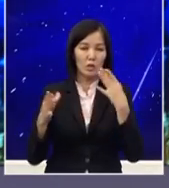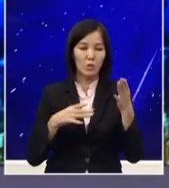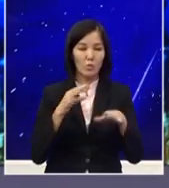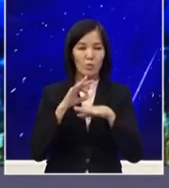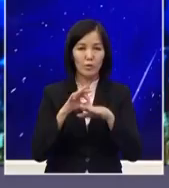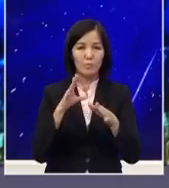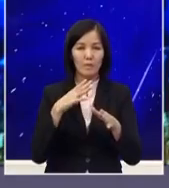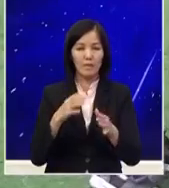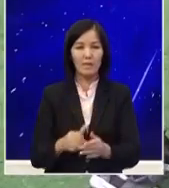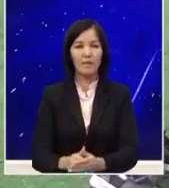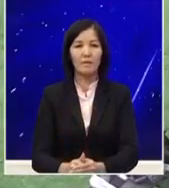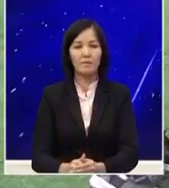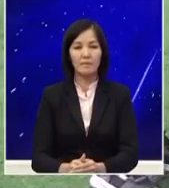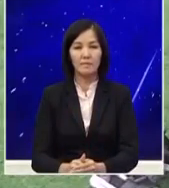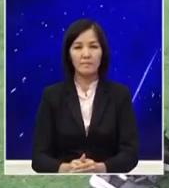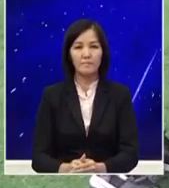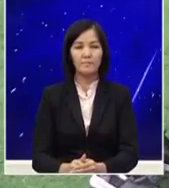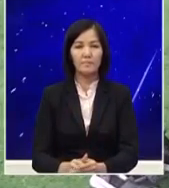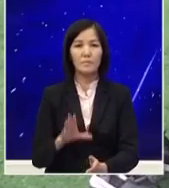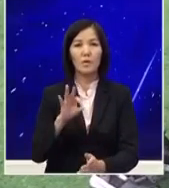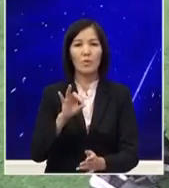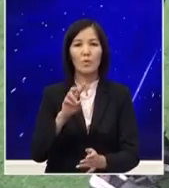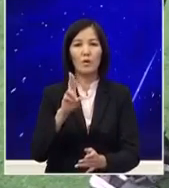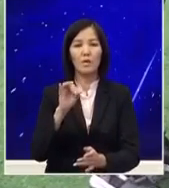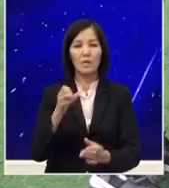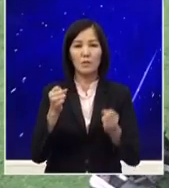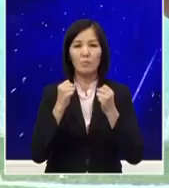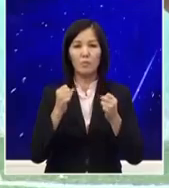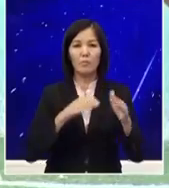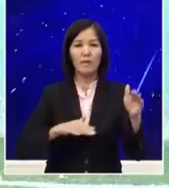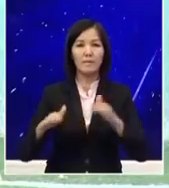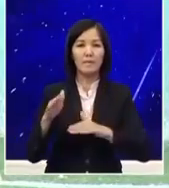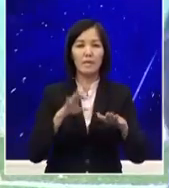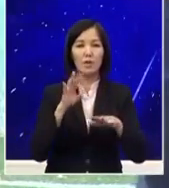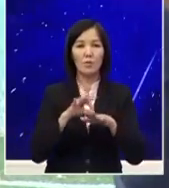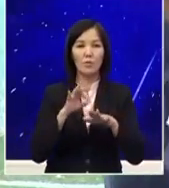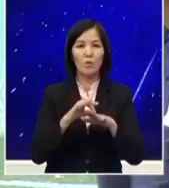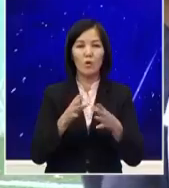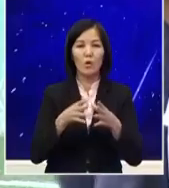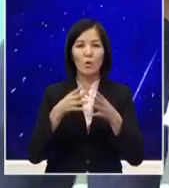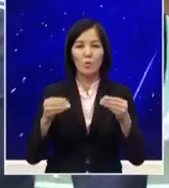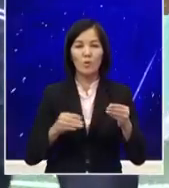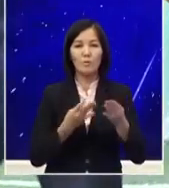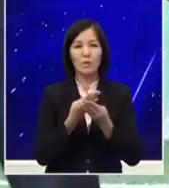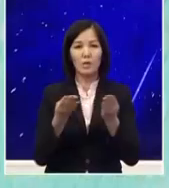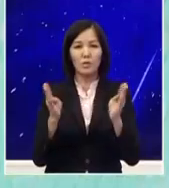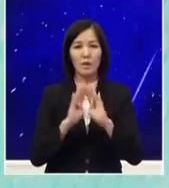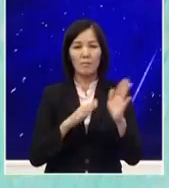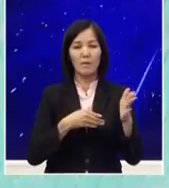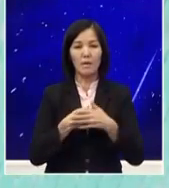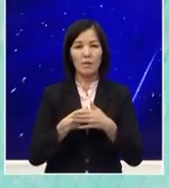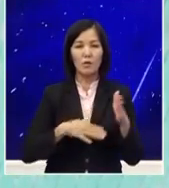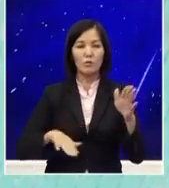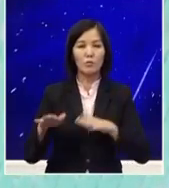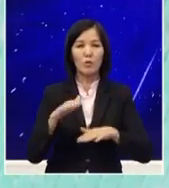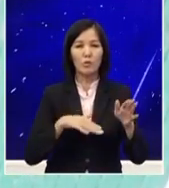келеді. Өркен спорт кешеніндегі орталық бассейн елдегі індетке байланысты көктемде жабылған. Осы себепті суға жүзу спортымен